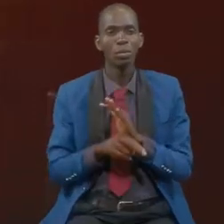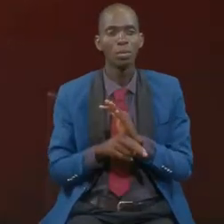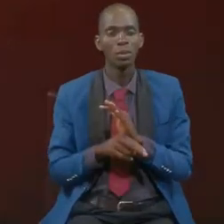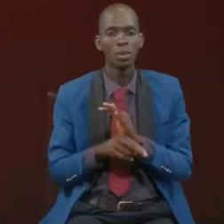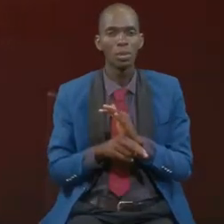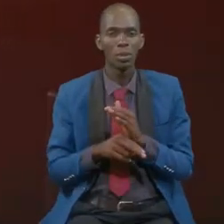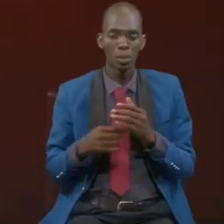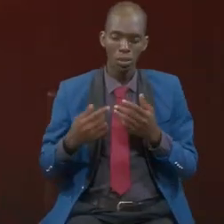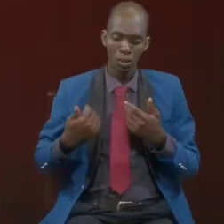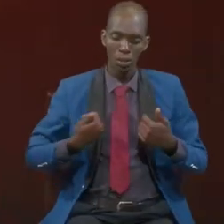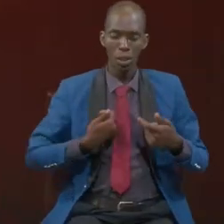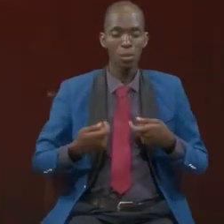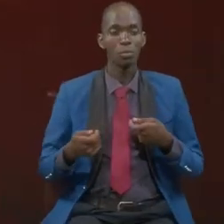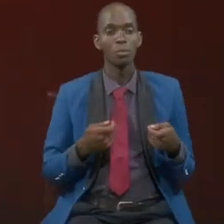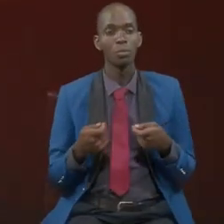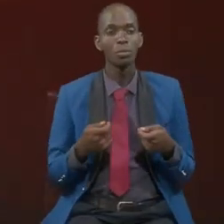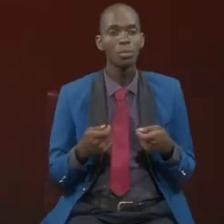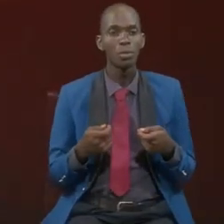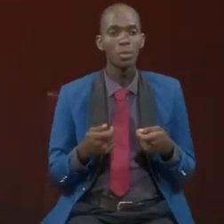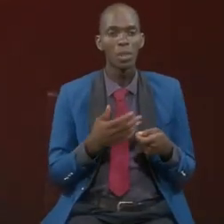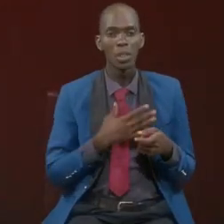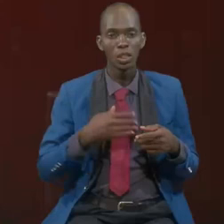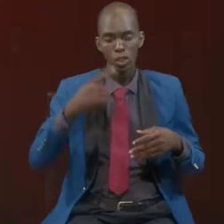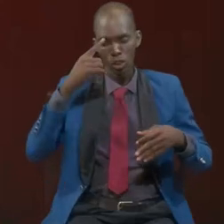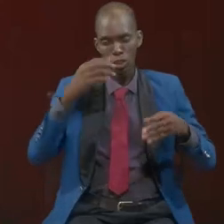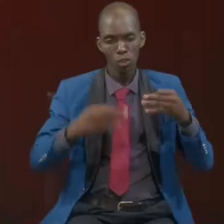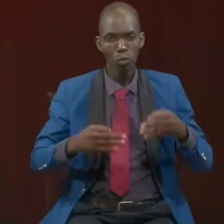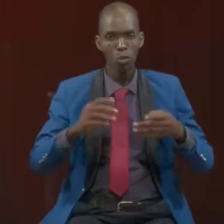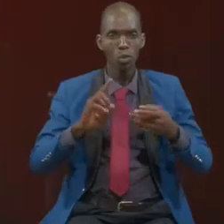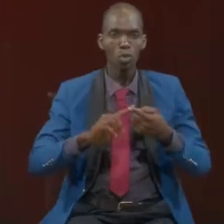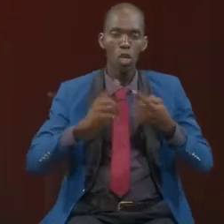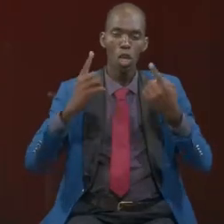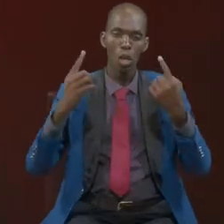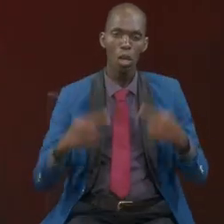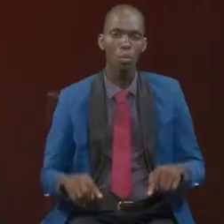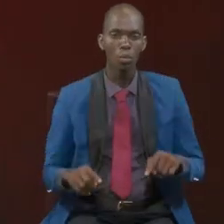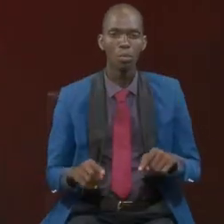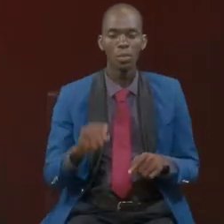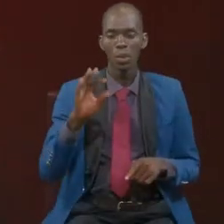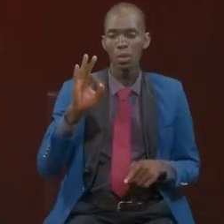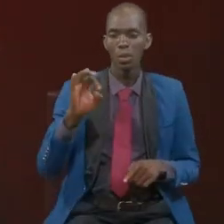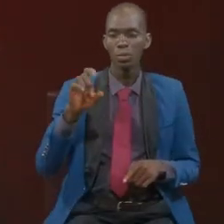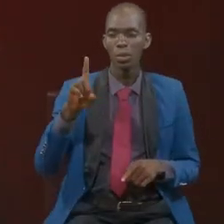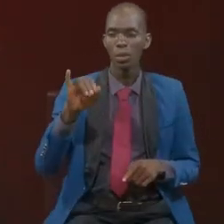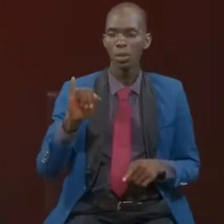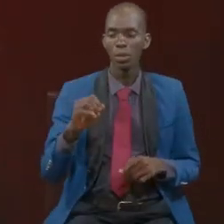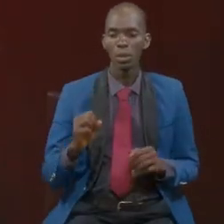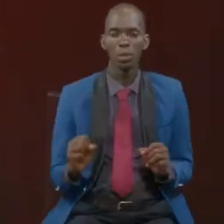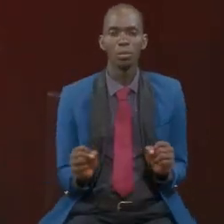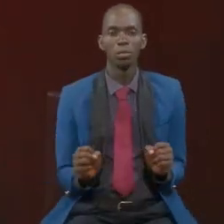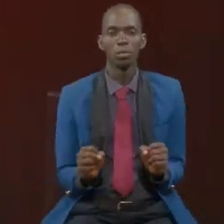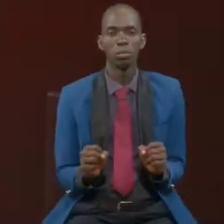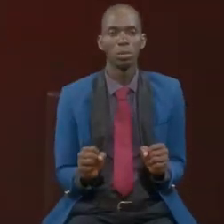sur la justice, sur la tempérance, c'est-à-dire la maîtrise de soi, et sur le jugement à venir,